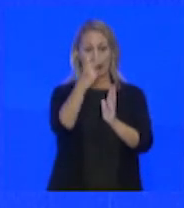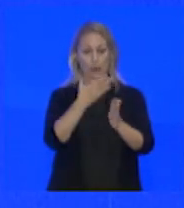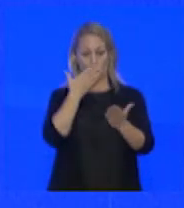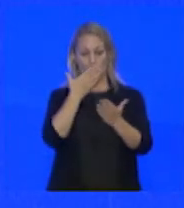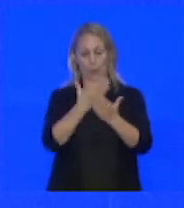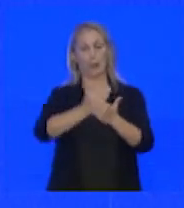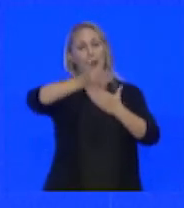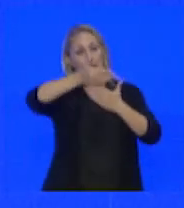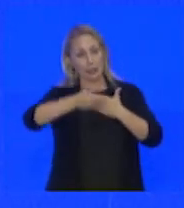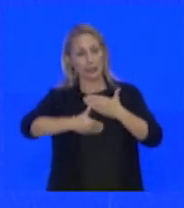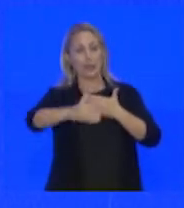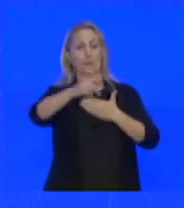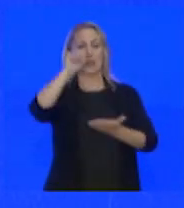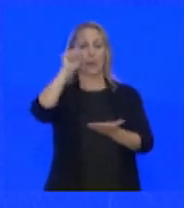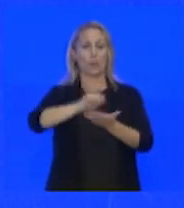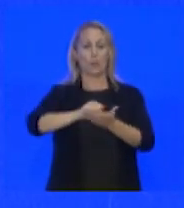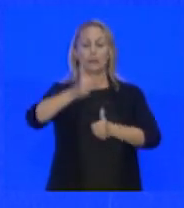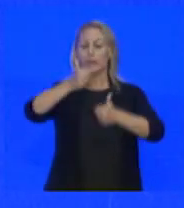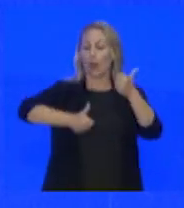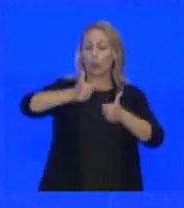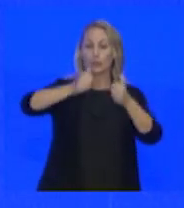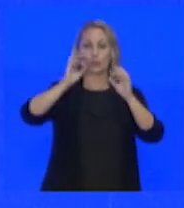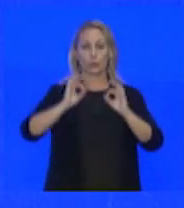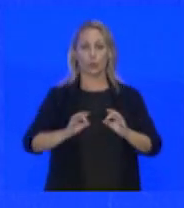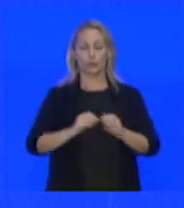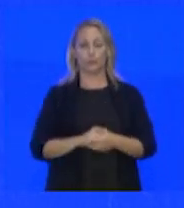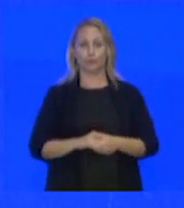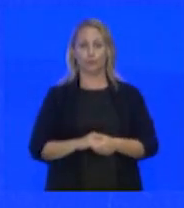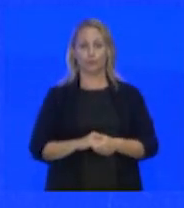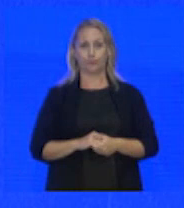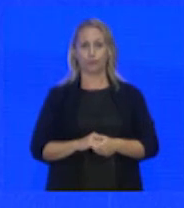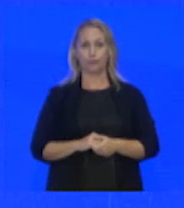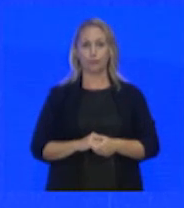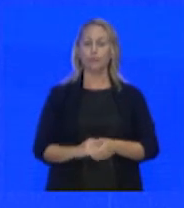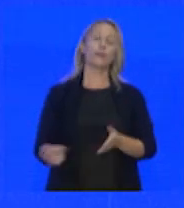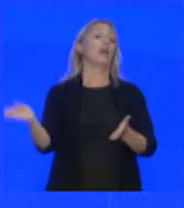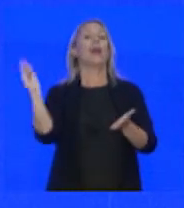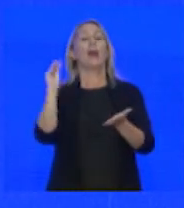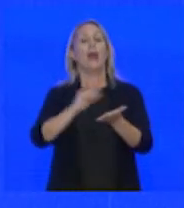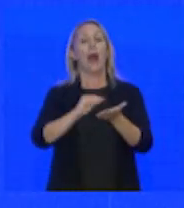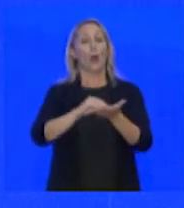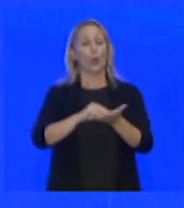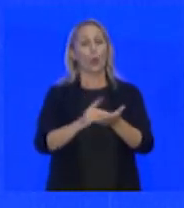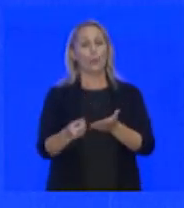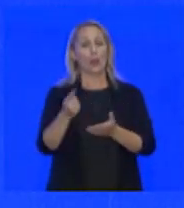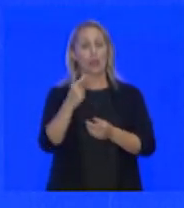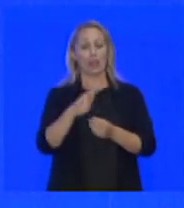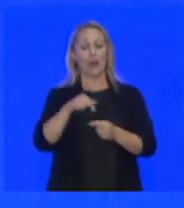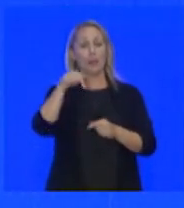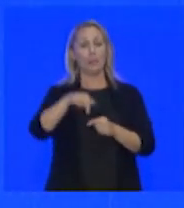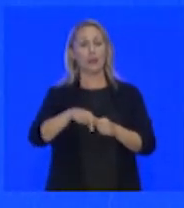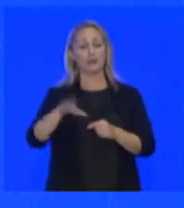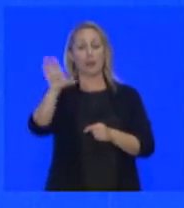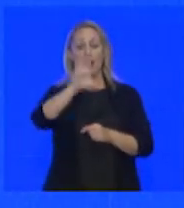θα ακολουθήσει και η προκήρυξη του έργου. Ένα ακόμα έργο, κύριε Πρόεδρε, υψηλού συμβολισμού